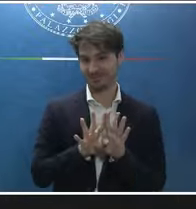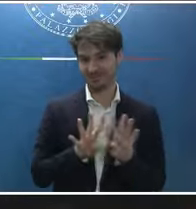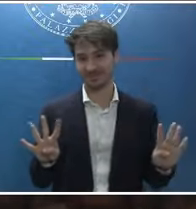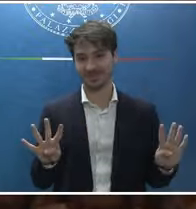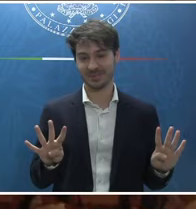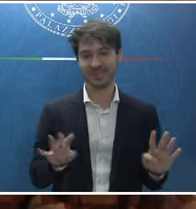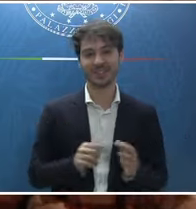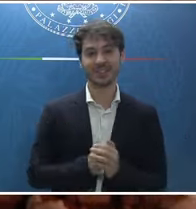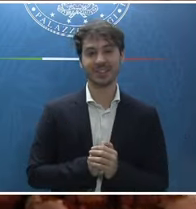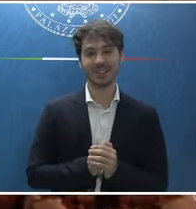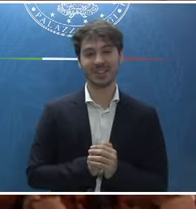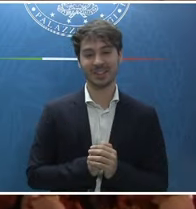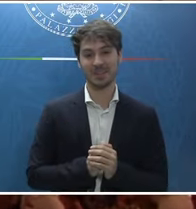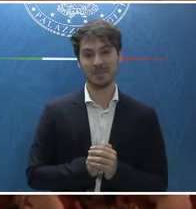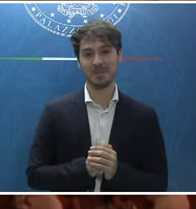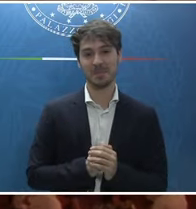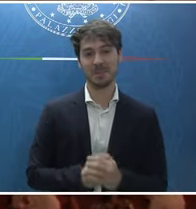qua, così.